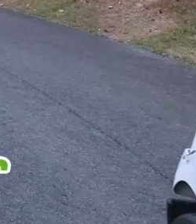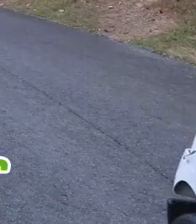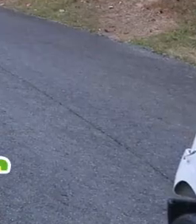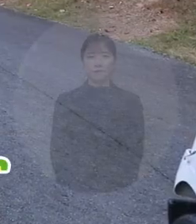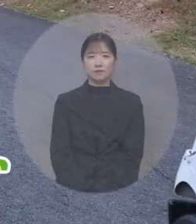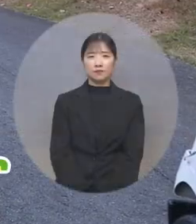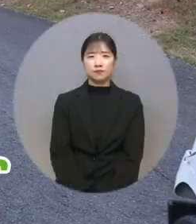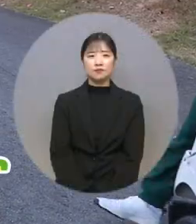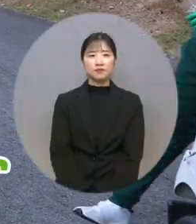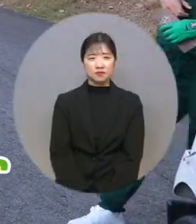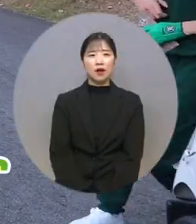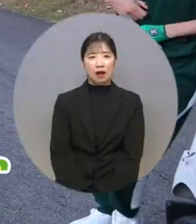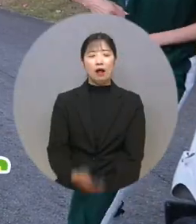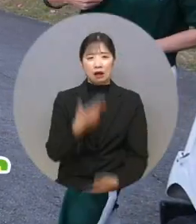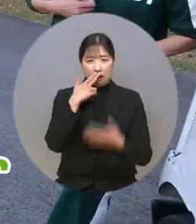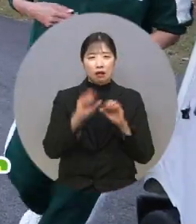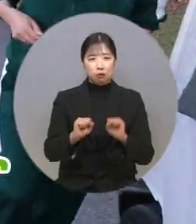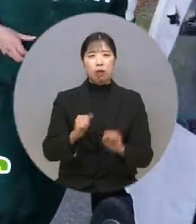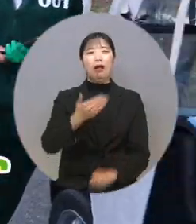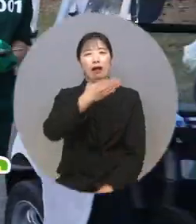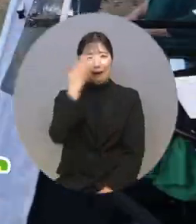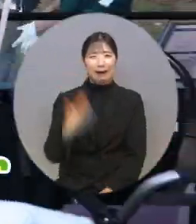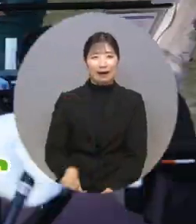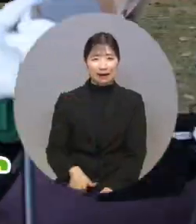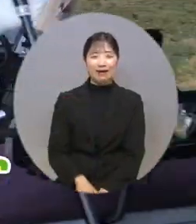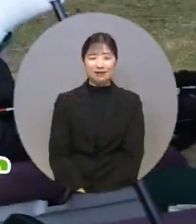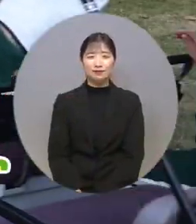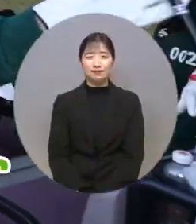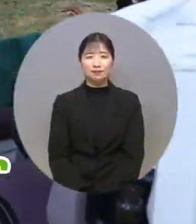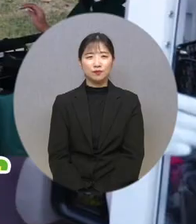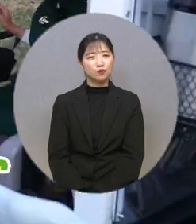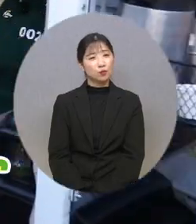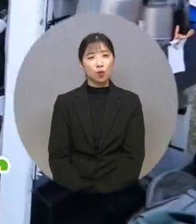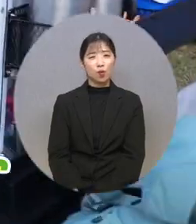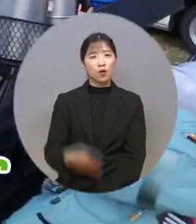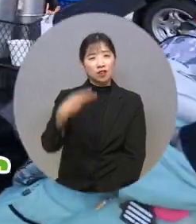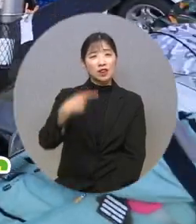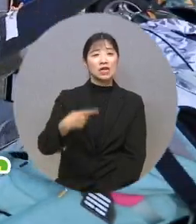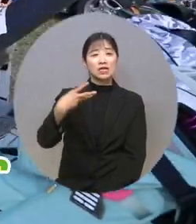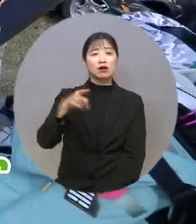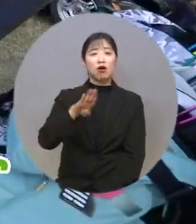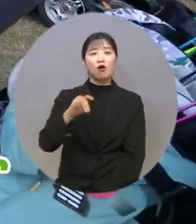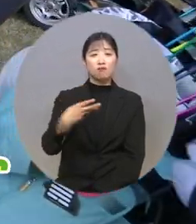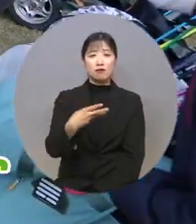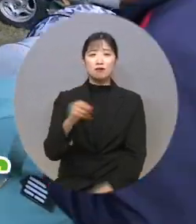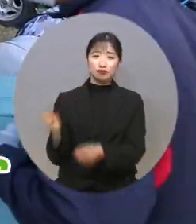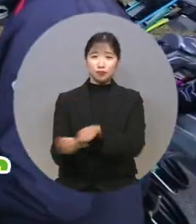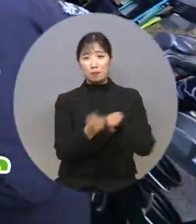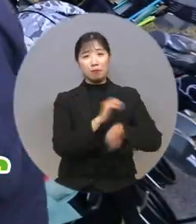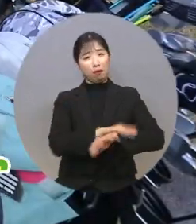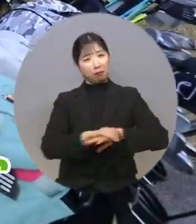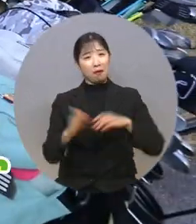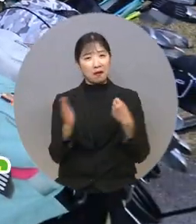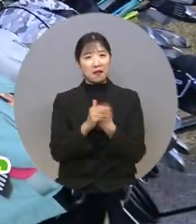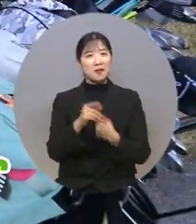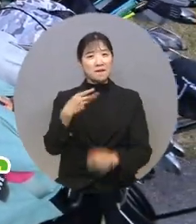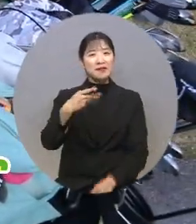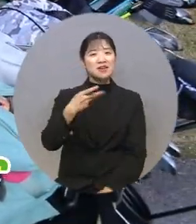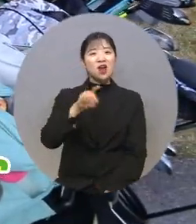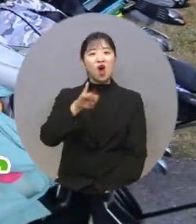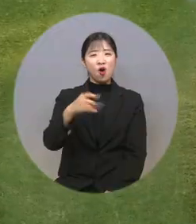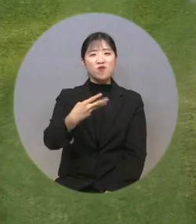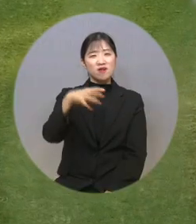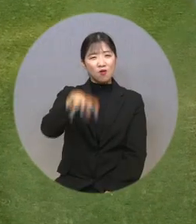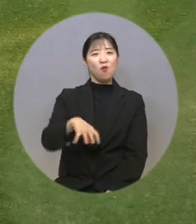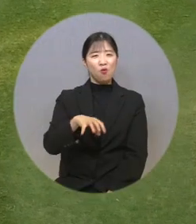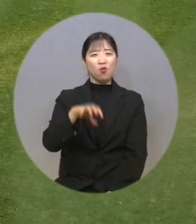어떻게 살아가긴 가네. 보니까 트러블 샷을 잘 하시는데. 맞아. 트러블 있는 데만 보내면 될 것 같아. 그게. 트러블이 정성이 없으니까 못